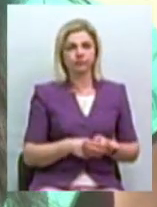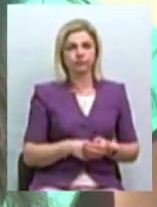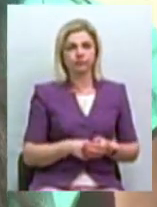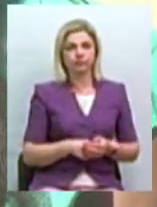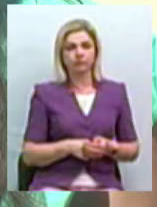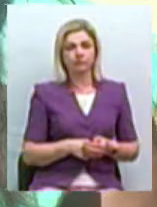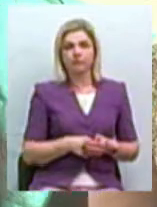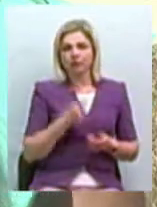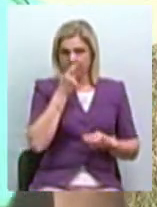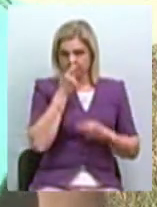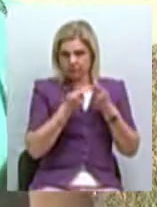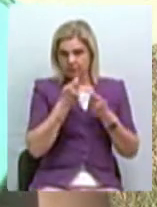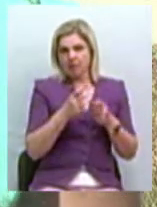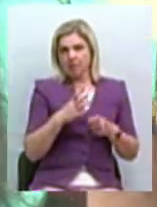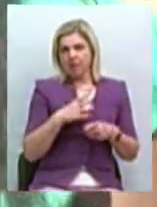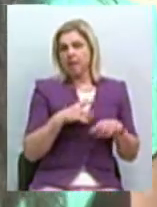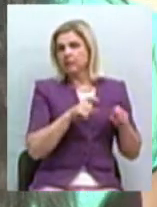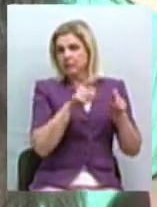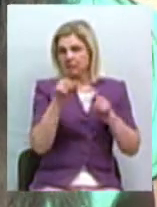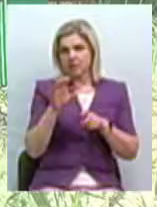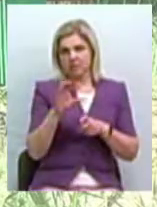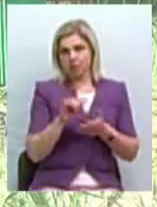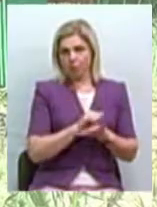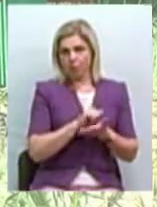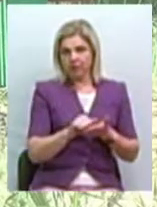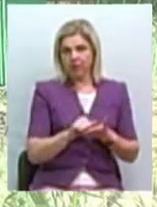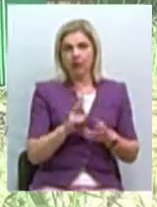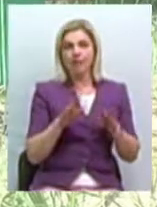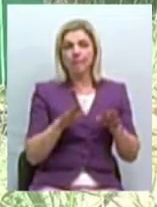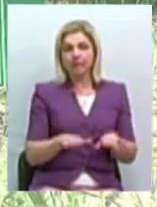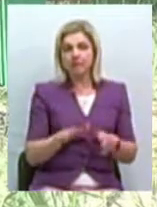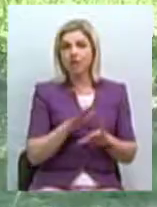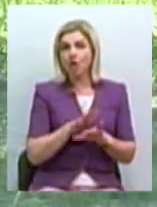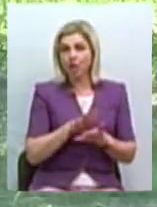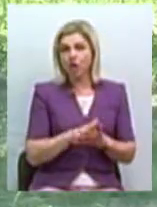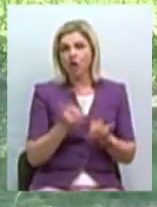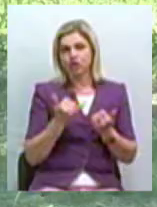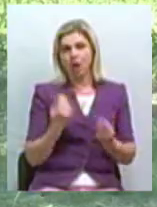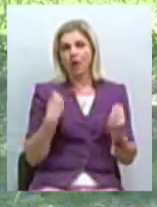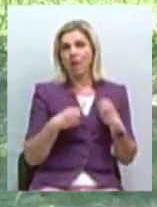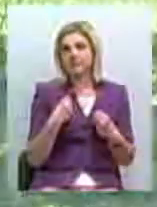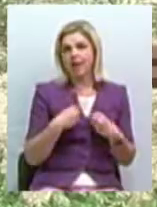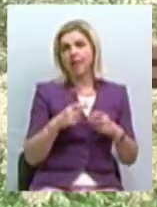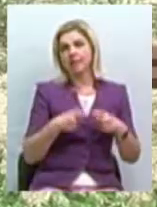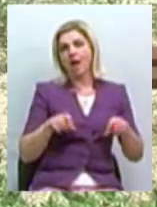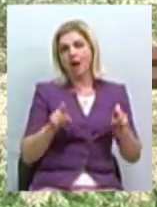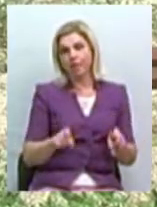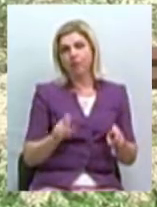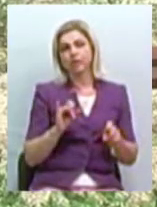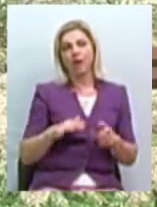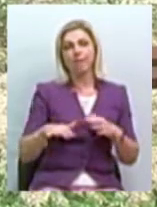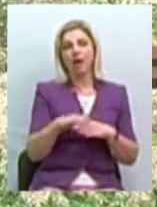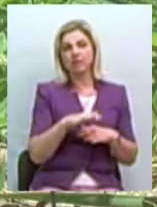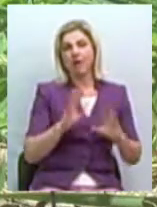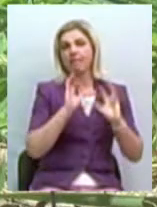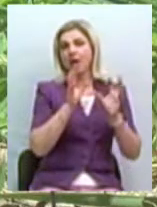п'яту. Було важко з документацією. На місці чагарників тепер роздягалка, лавочки, майданчик для пляжного